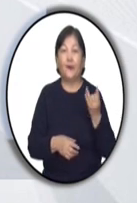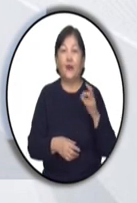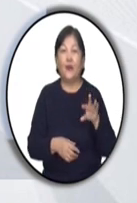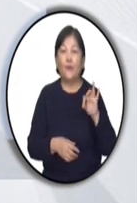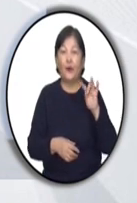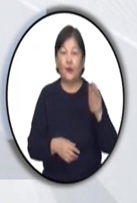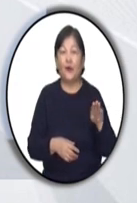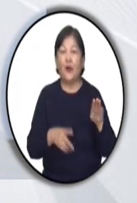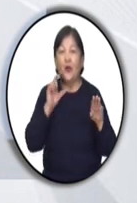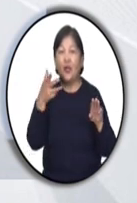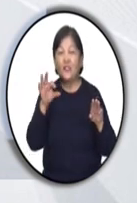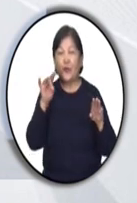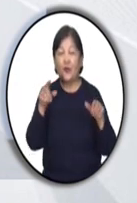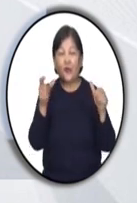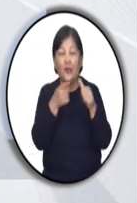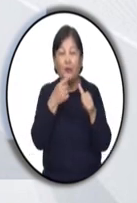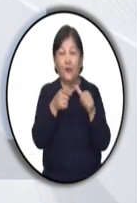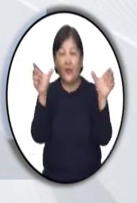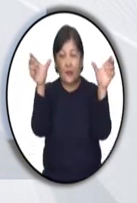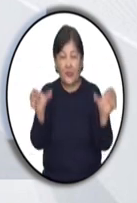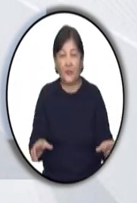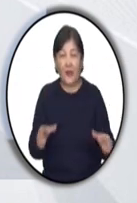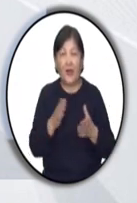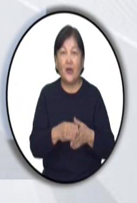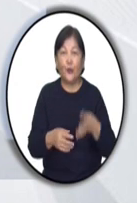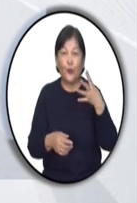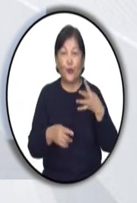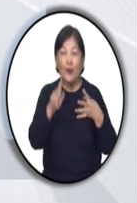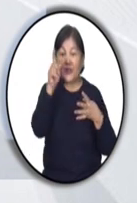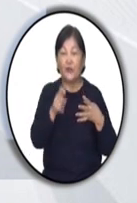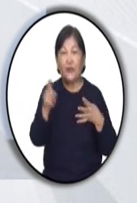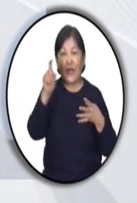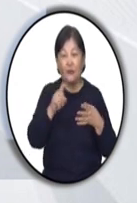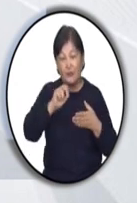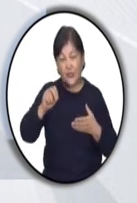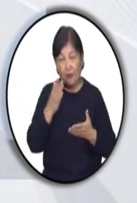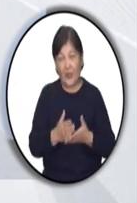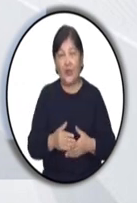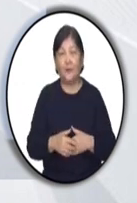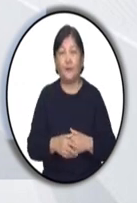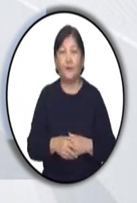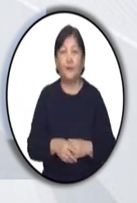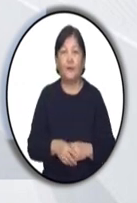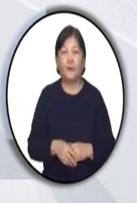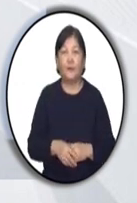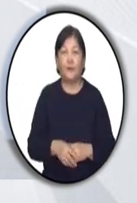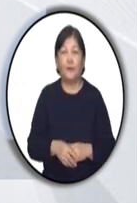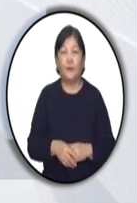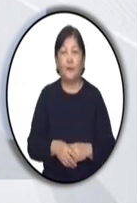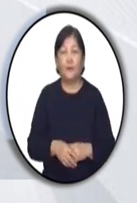экспортын барааны бүсийг чагсаасан байгаа. За ингээд дор өгсөн 4 асуултанд хариулаарай хүмүүстээ.